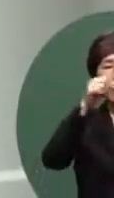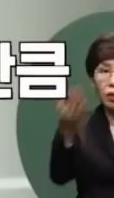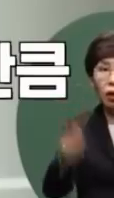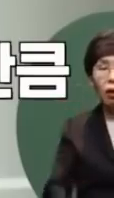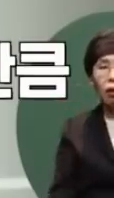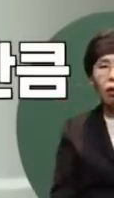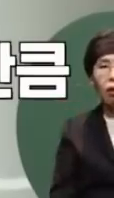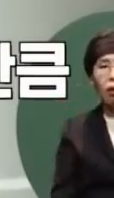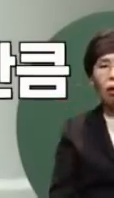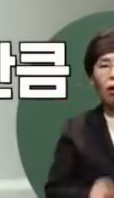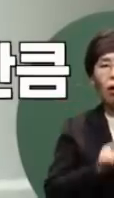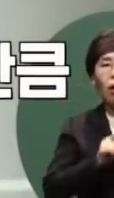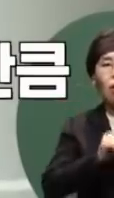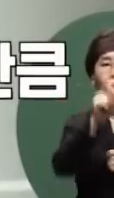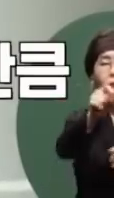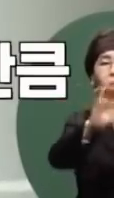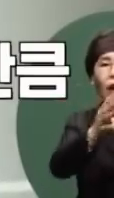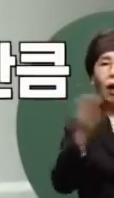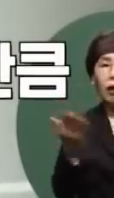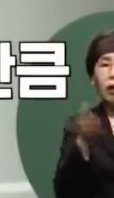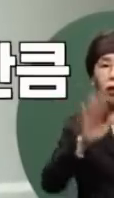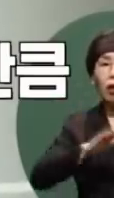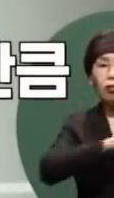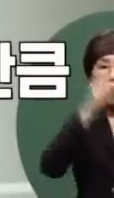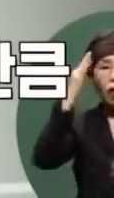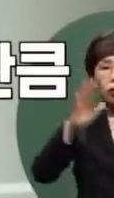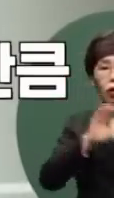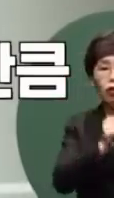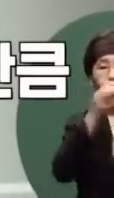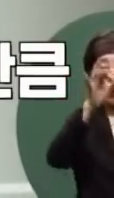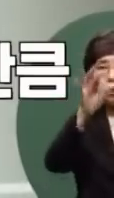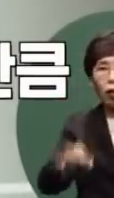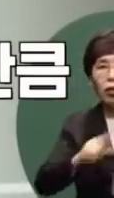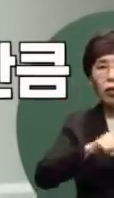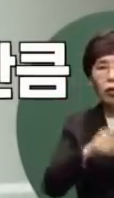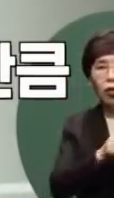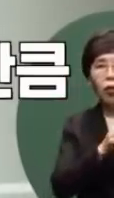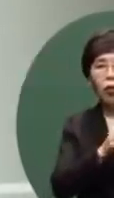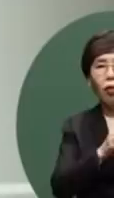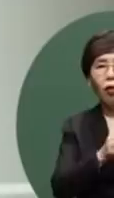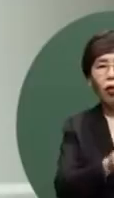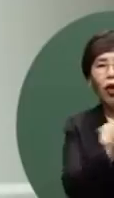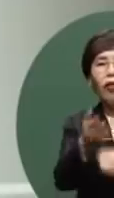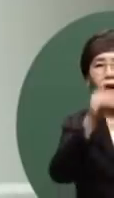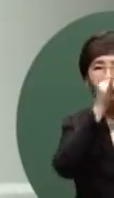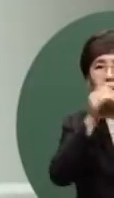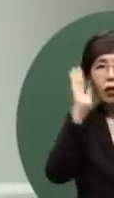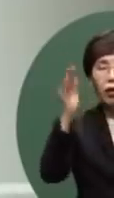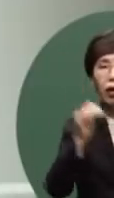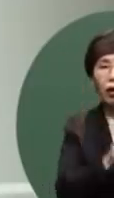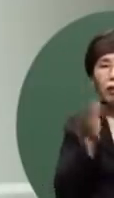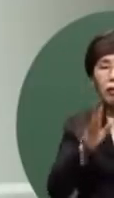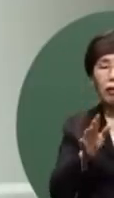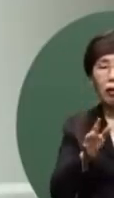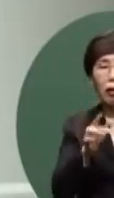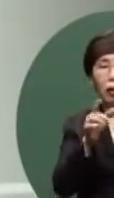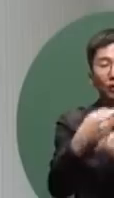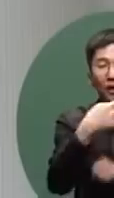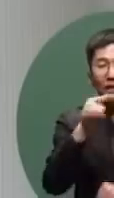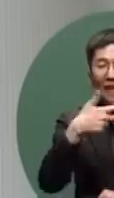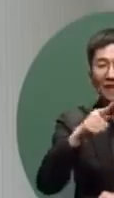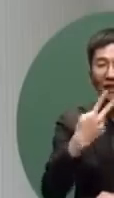같습니다. 먼 나라 일인데 우리나라의 주가가 떨어질 만큼 영향이 있다 이렇게 말했습니다. 그 일부 떼어가지고 그렇게 왜곡하지